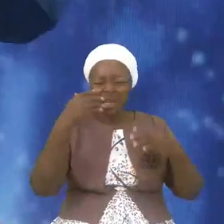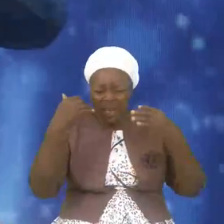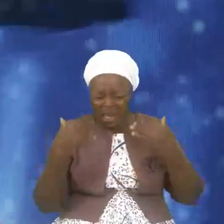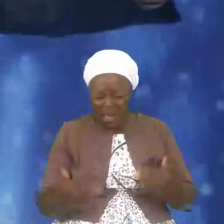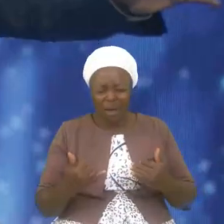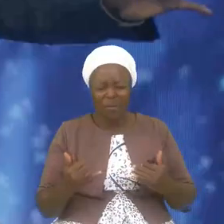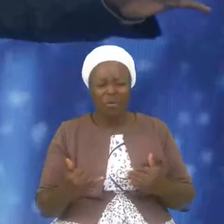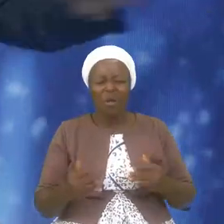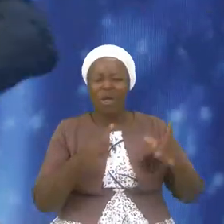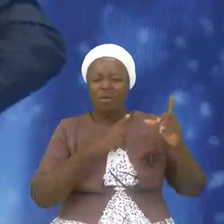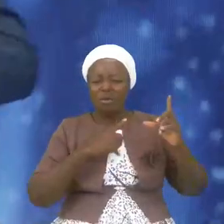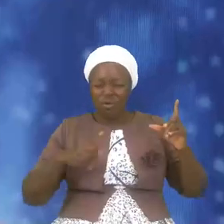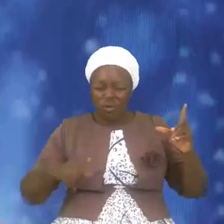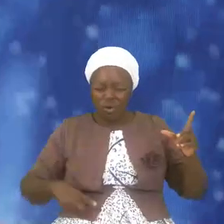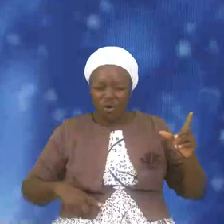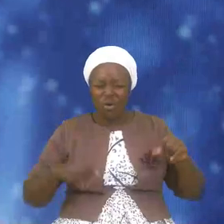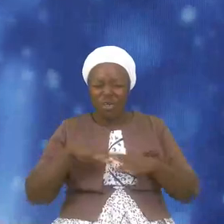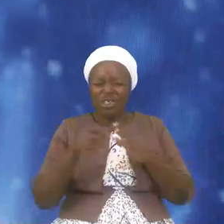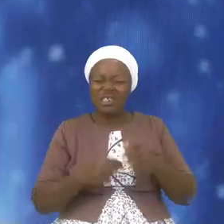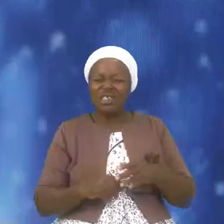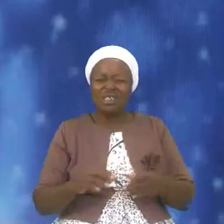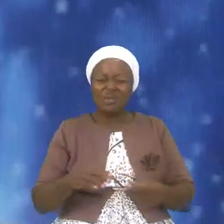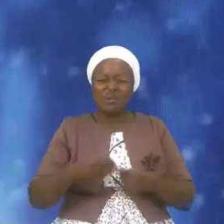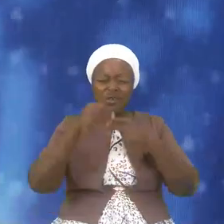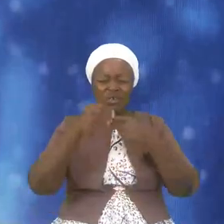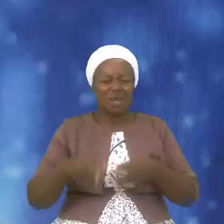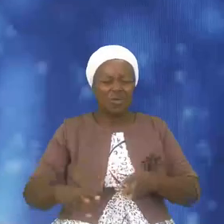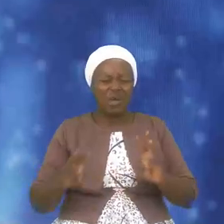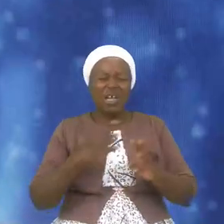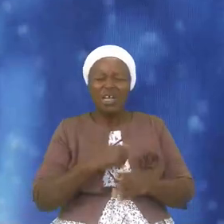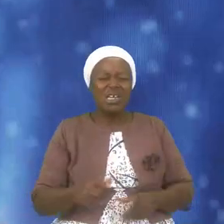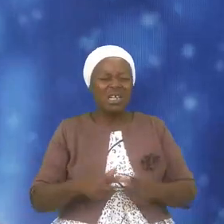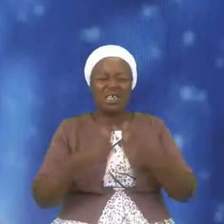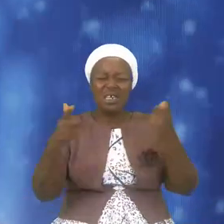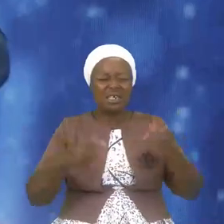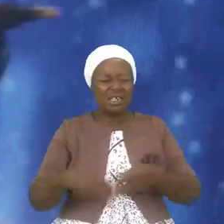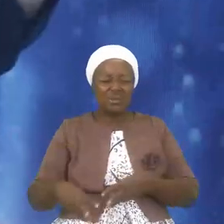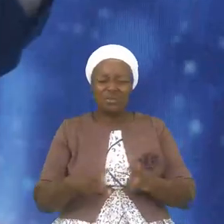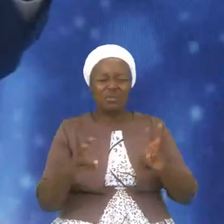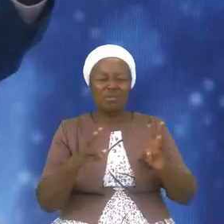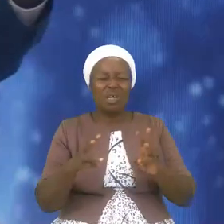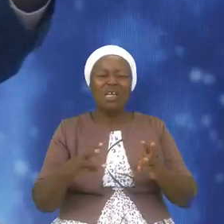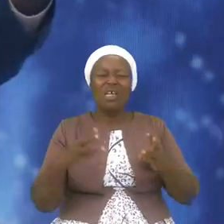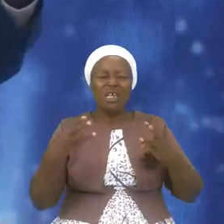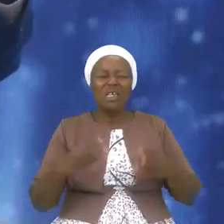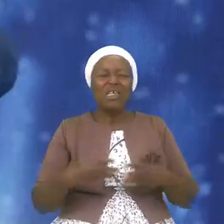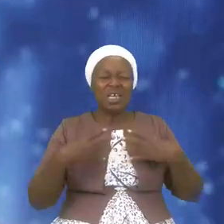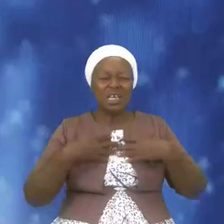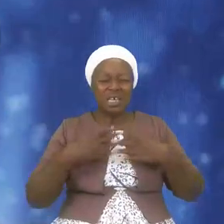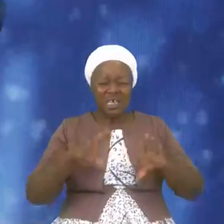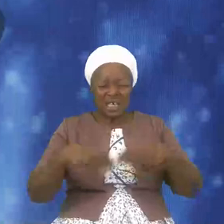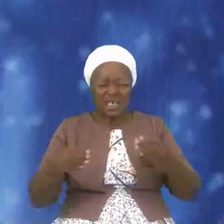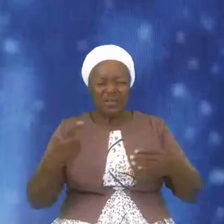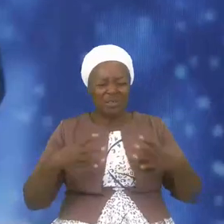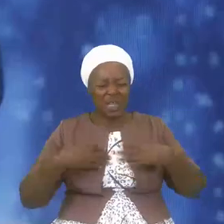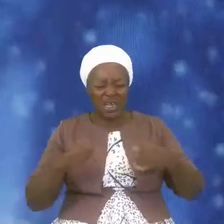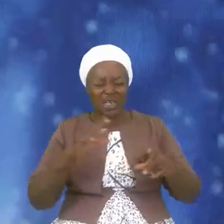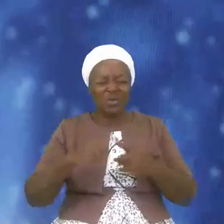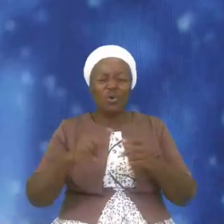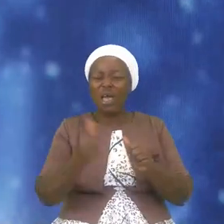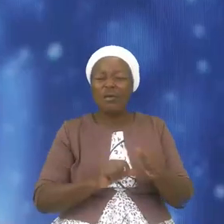maintenant. Seigneur, de façon définie, de façon spectaculaire, donne la guérison